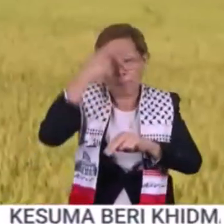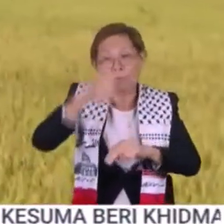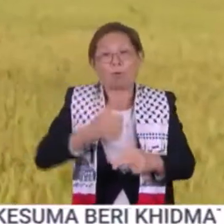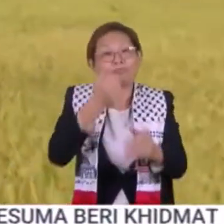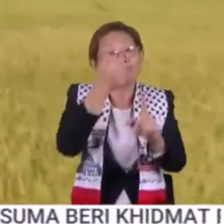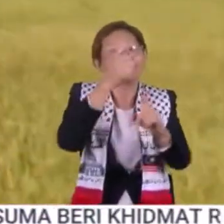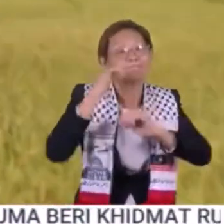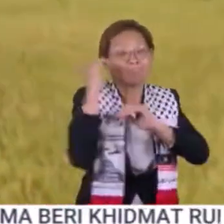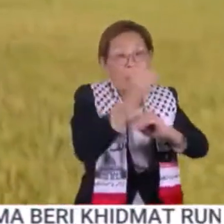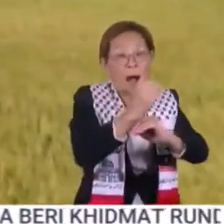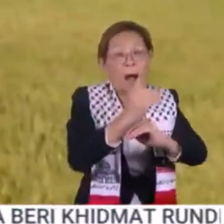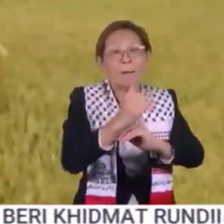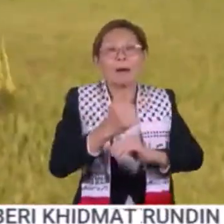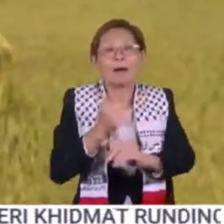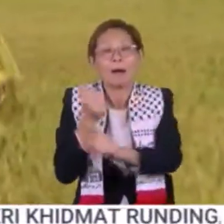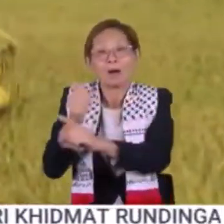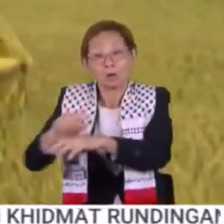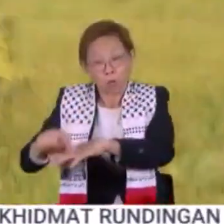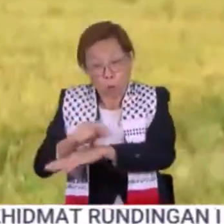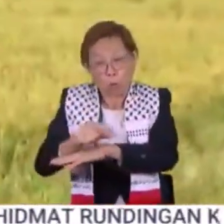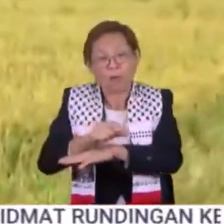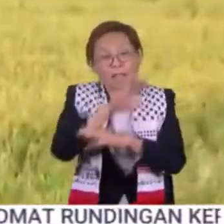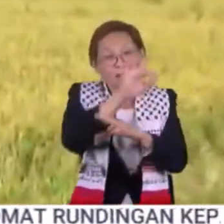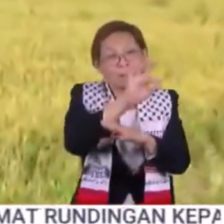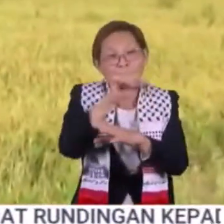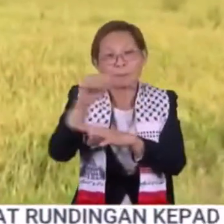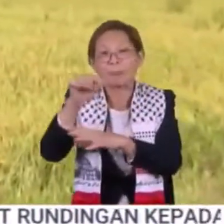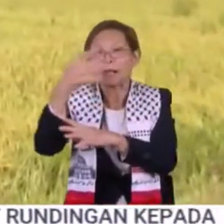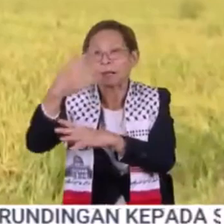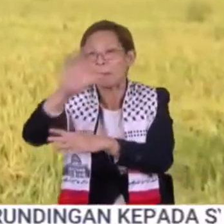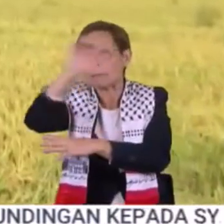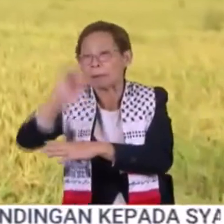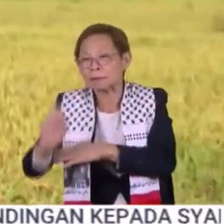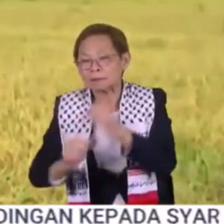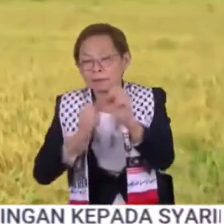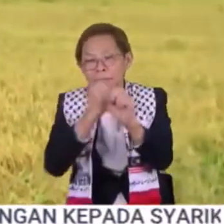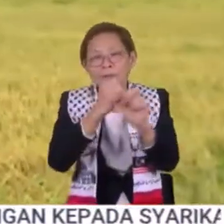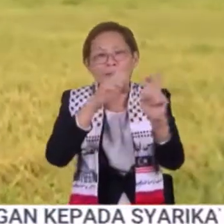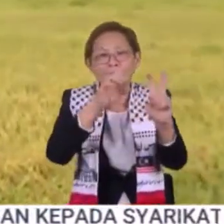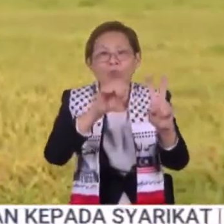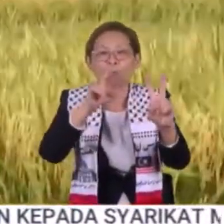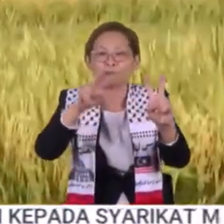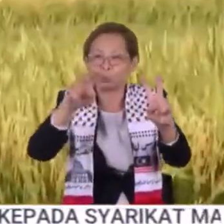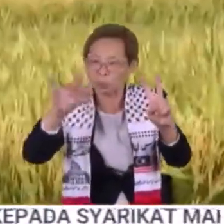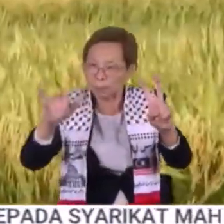sara diri padi daripada 9% kepada 15% pada tahun 2026.